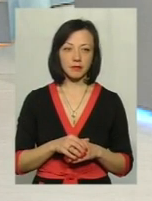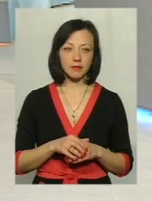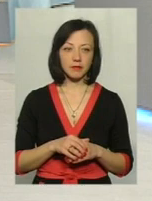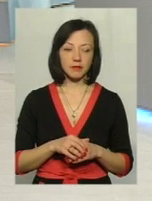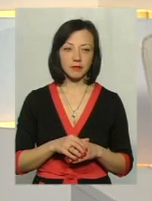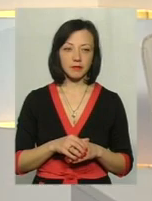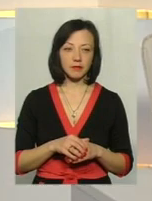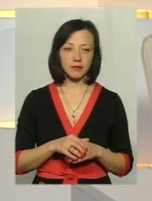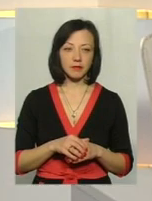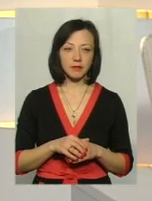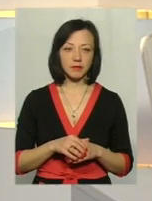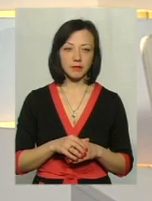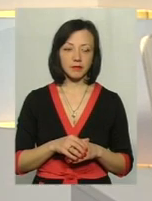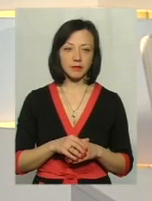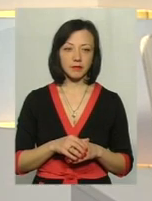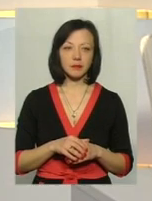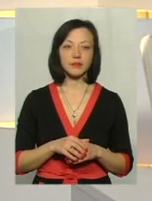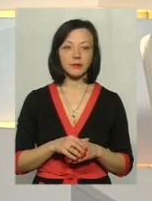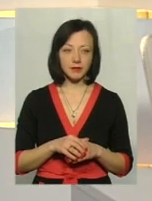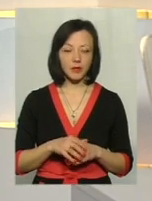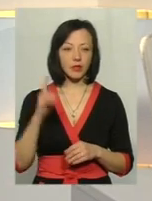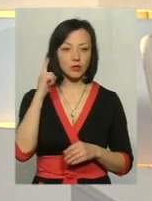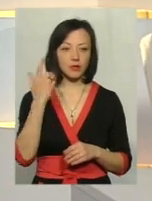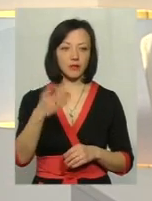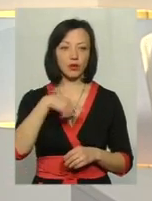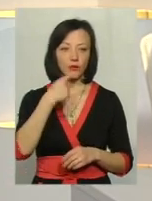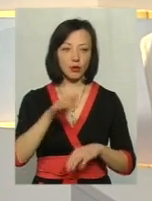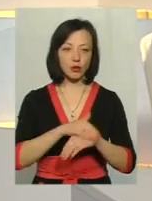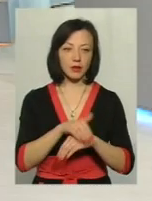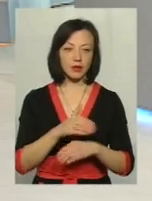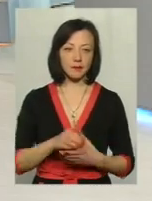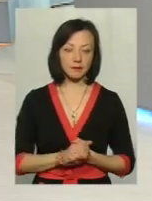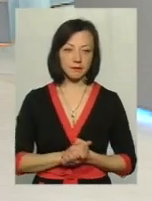Алло? Алло? Ми вас чуємо, говоріть, будь ласка.